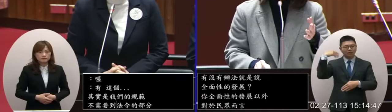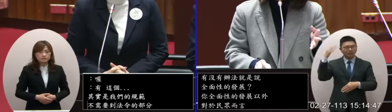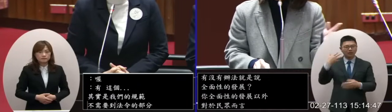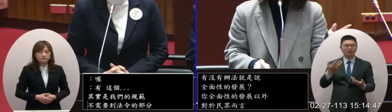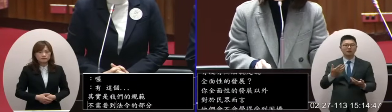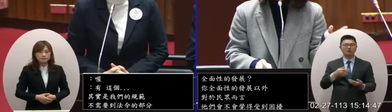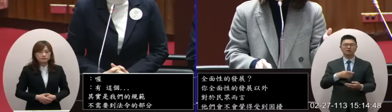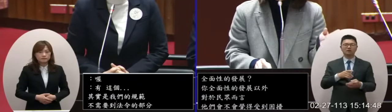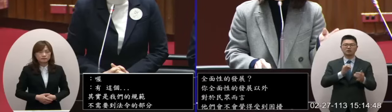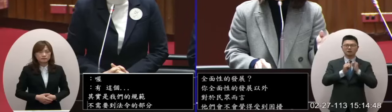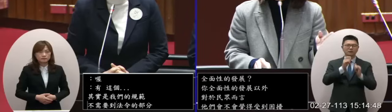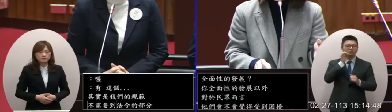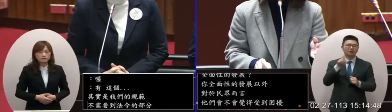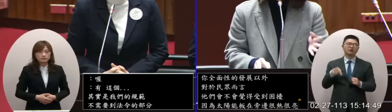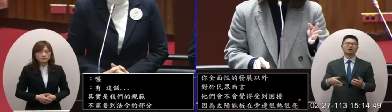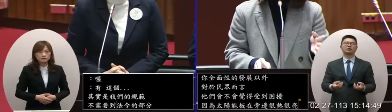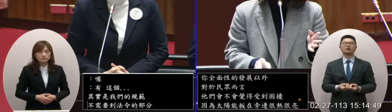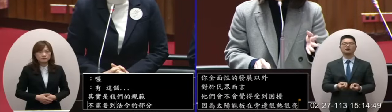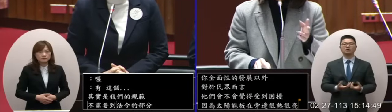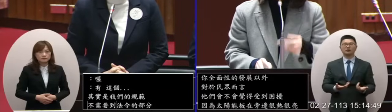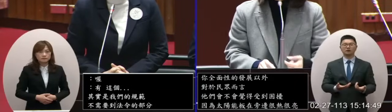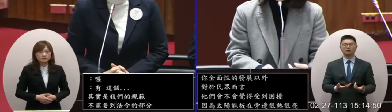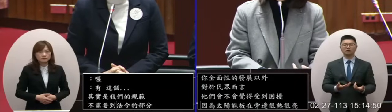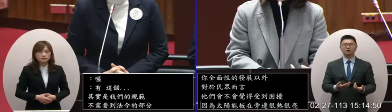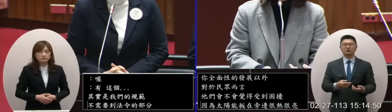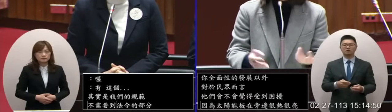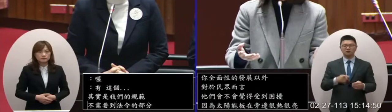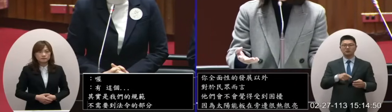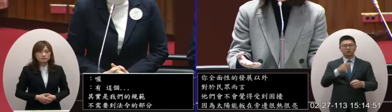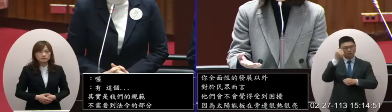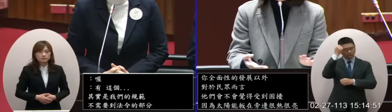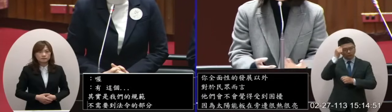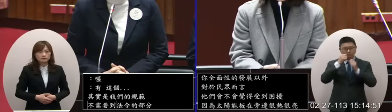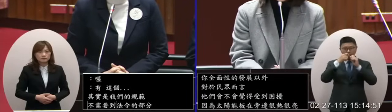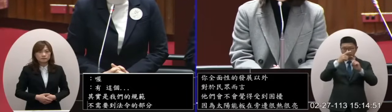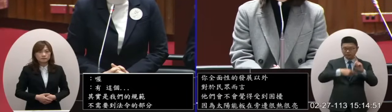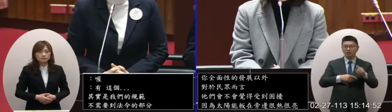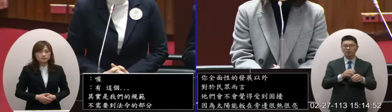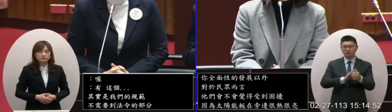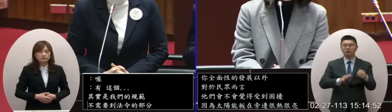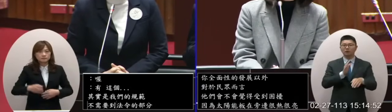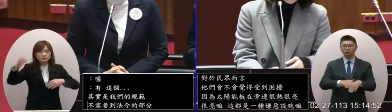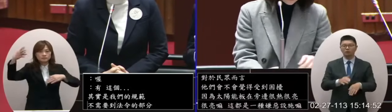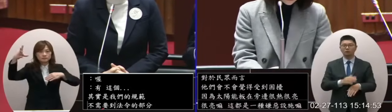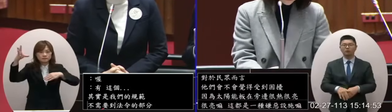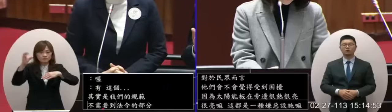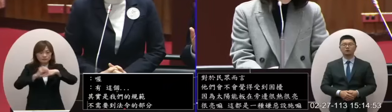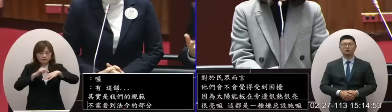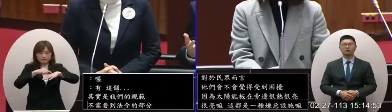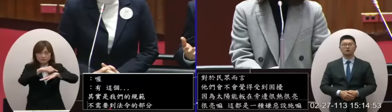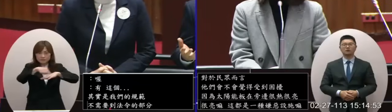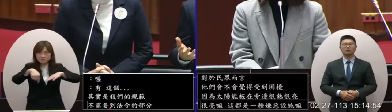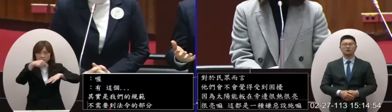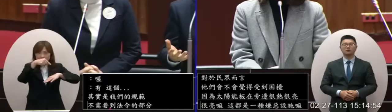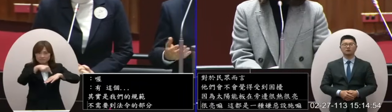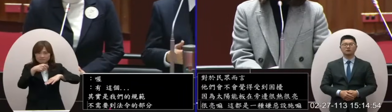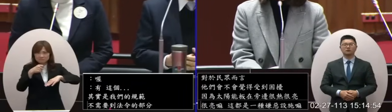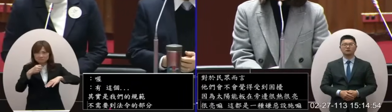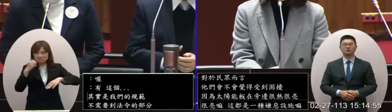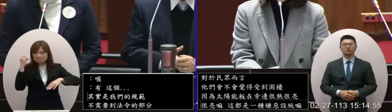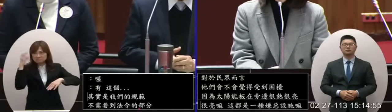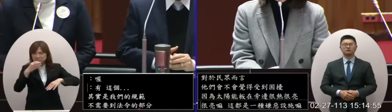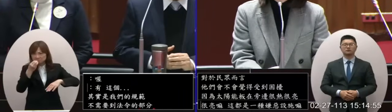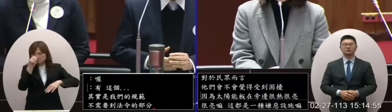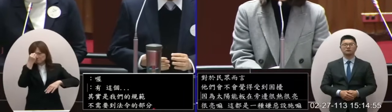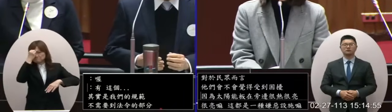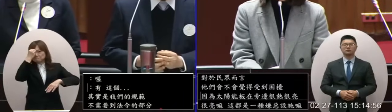众会，这也会影响到民众居住的品质。你不要笑啊！ 太阳能板是邪恶的设施，这样的讲